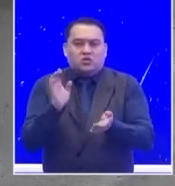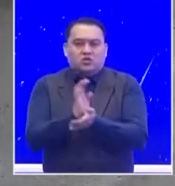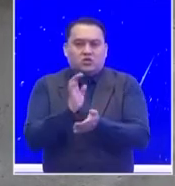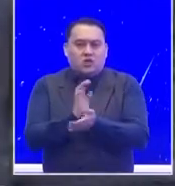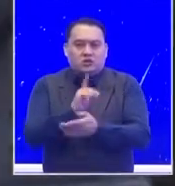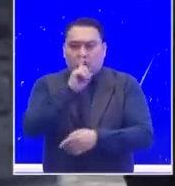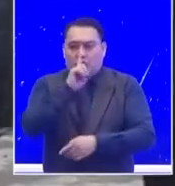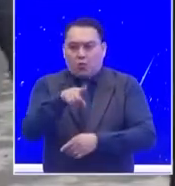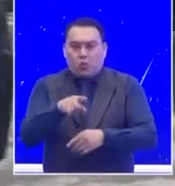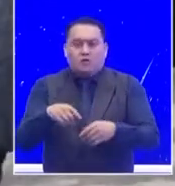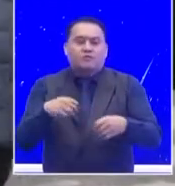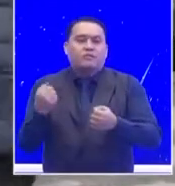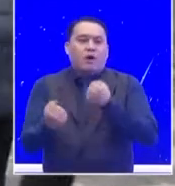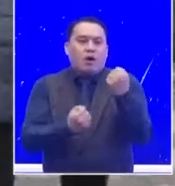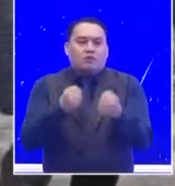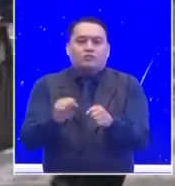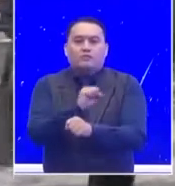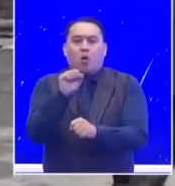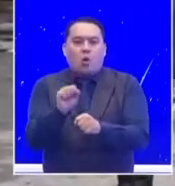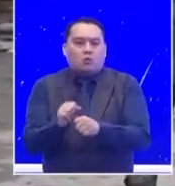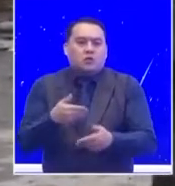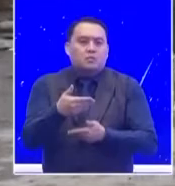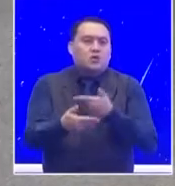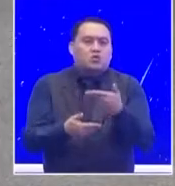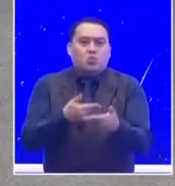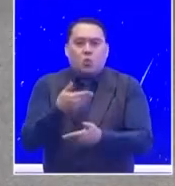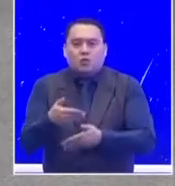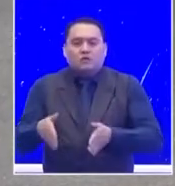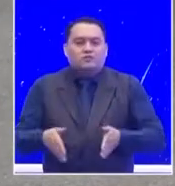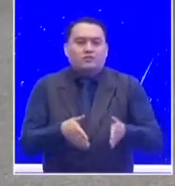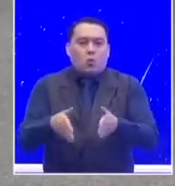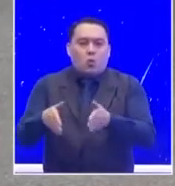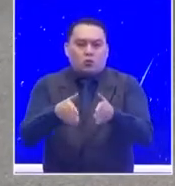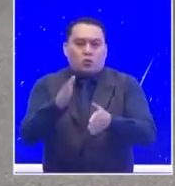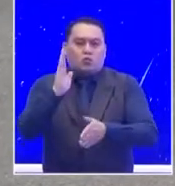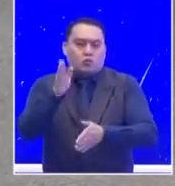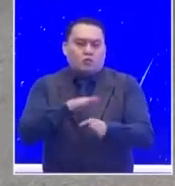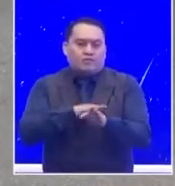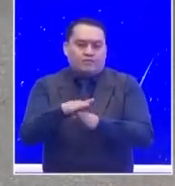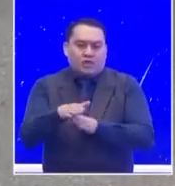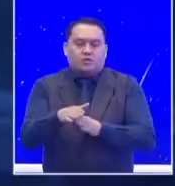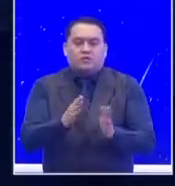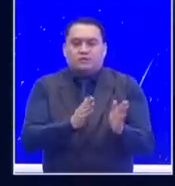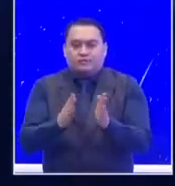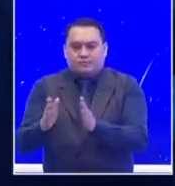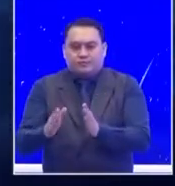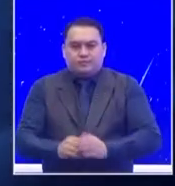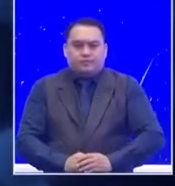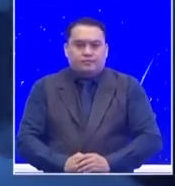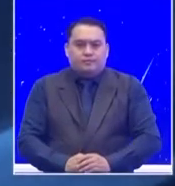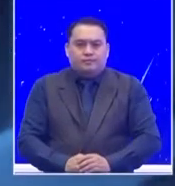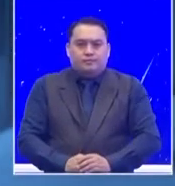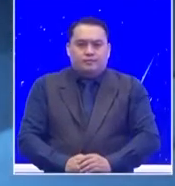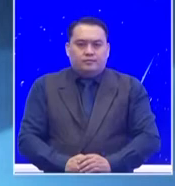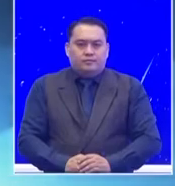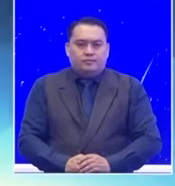антисанитарии. Проезд автомобилей, парковочная зона, пешеходные переходы, тротуары наконец будут выполнять свои положенные функции. Еляман Раймбеков,